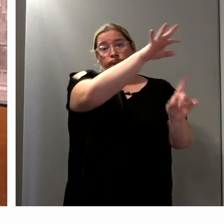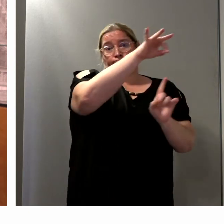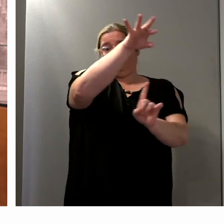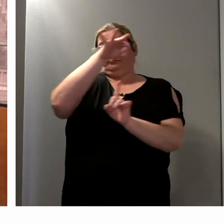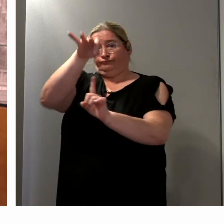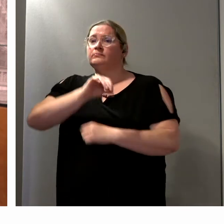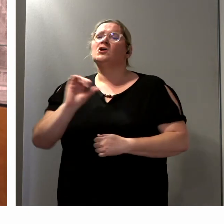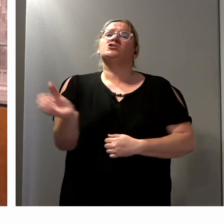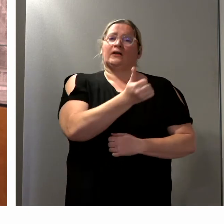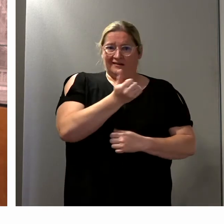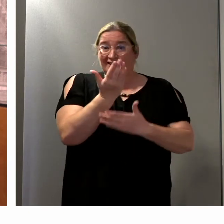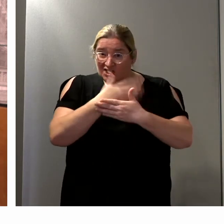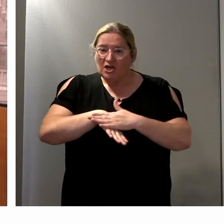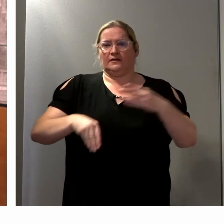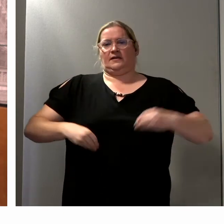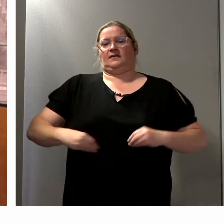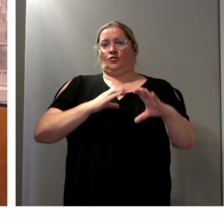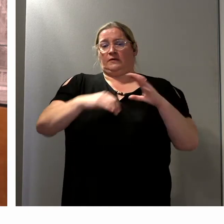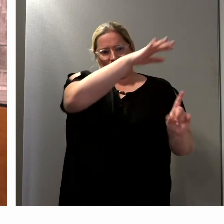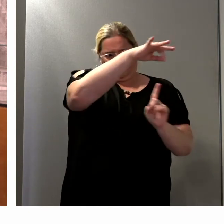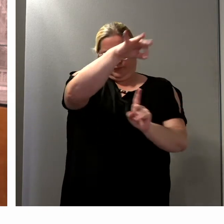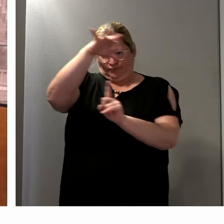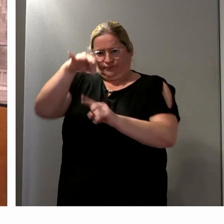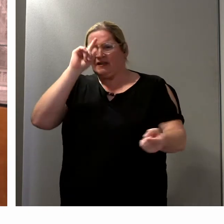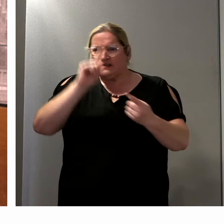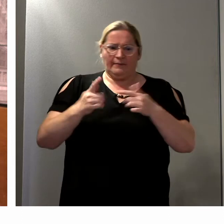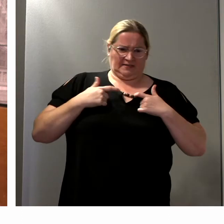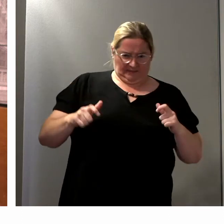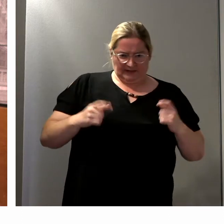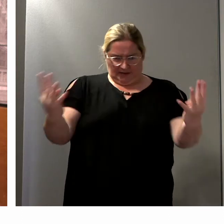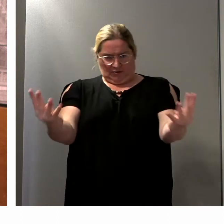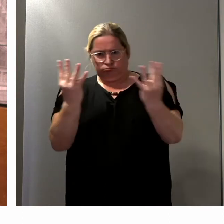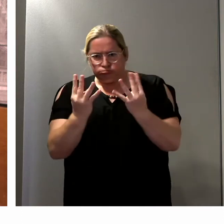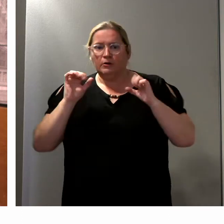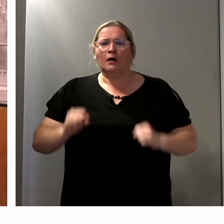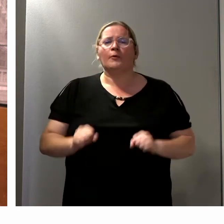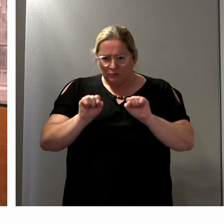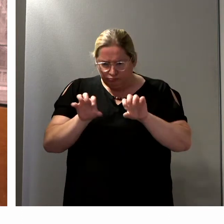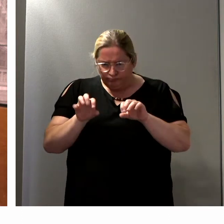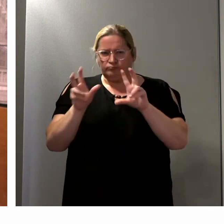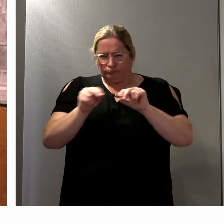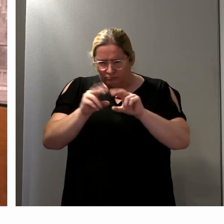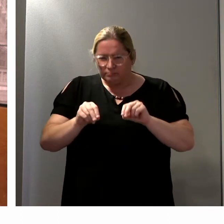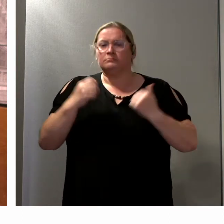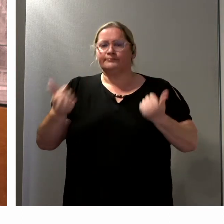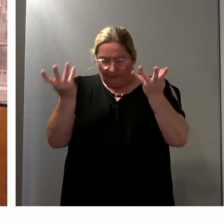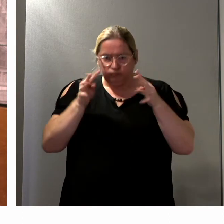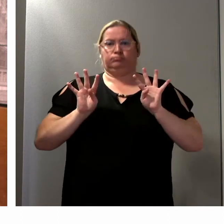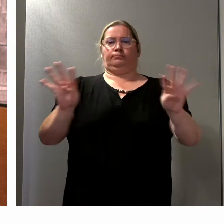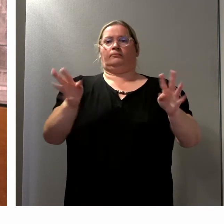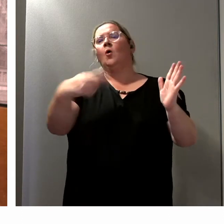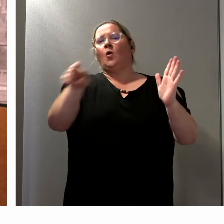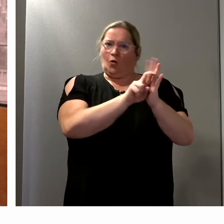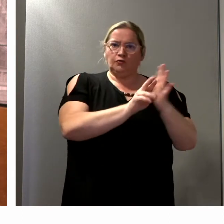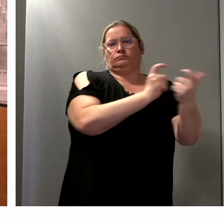référents accessibilité au sein de chaque direction de la communication, pour qu'ils puissent suivre, porter en interne aussi,